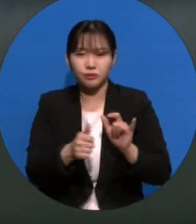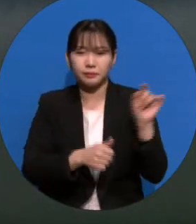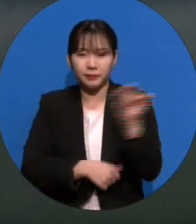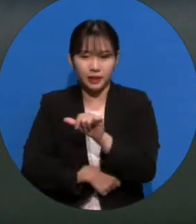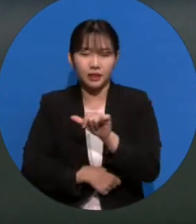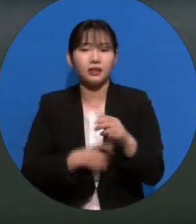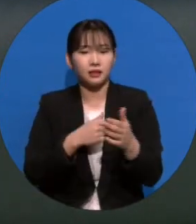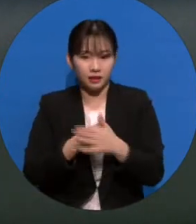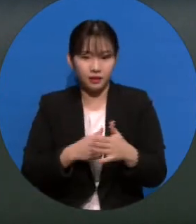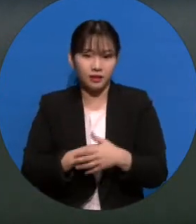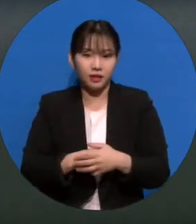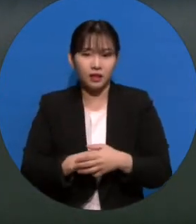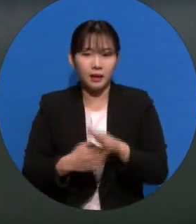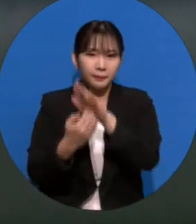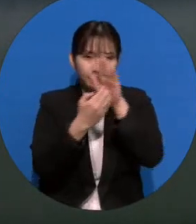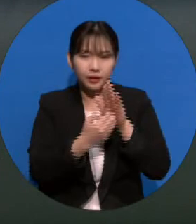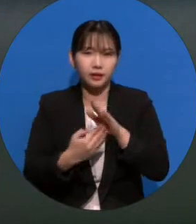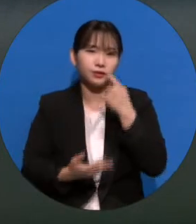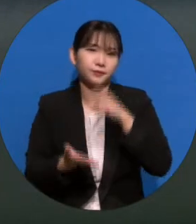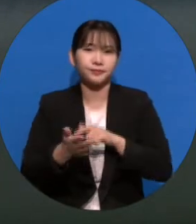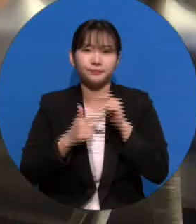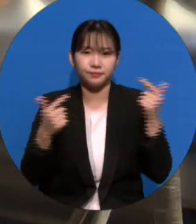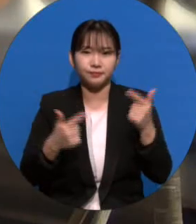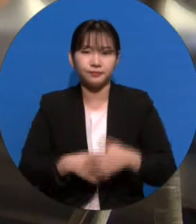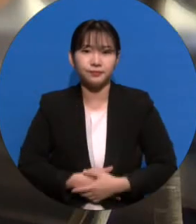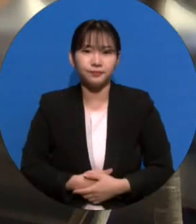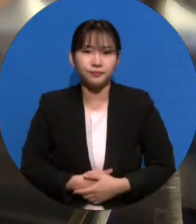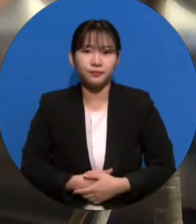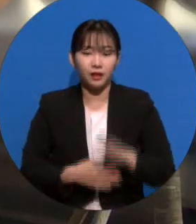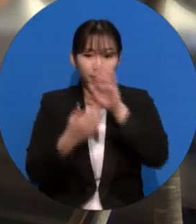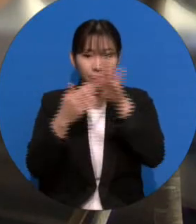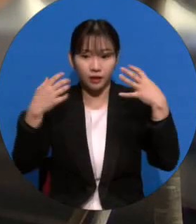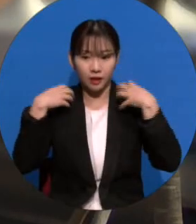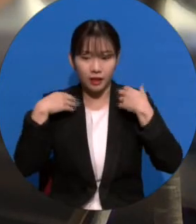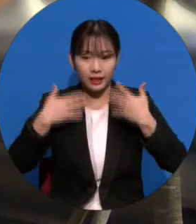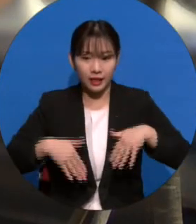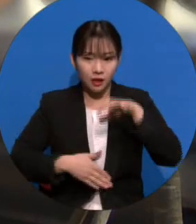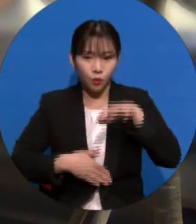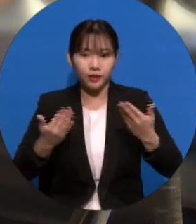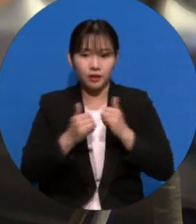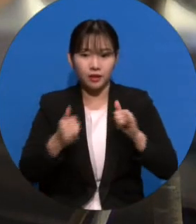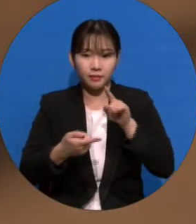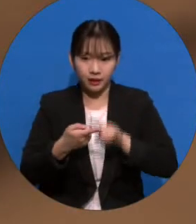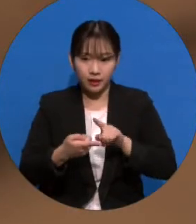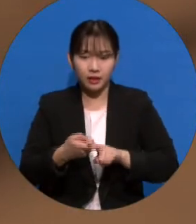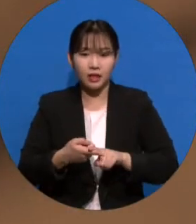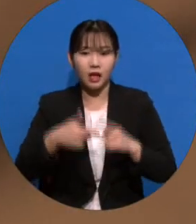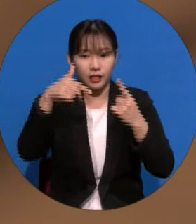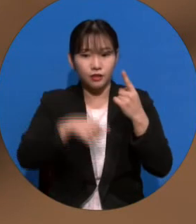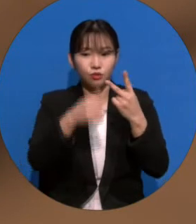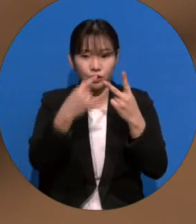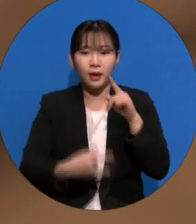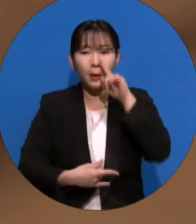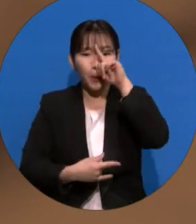있어서 아마 대응하기가 쉽지가 않습니다. 방역 당국은 취약 시설 종사자를 대상으로 주 2회